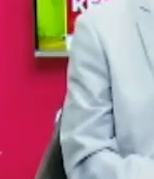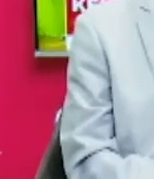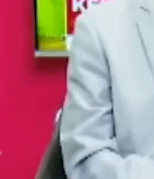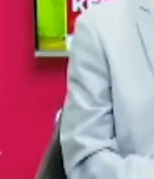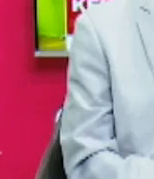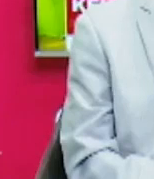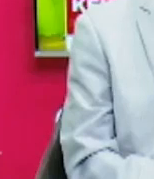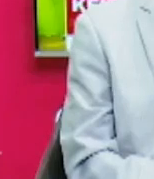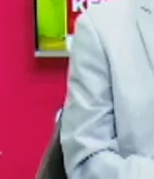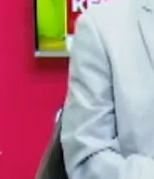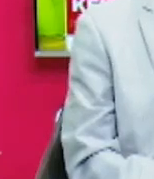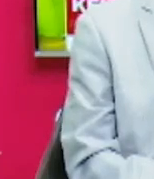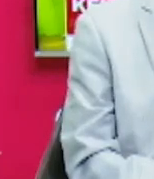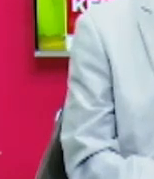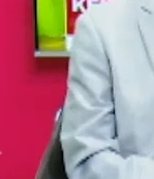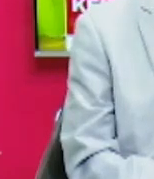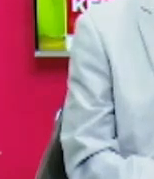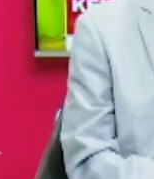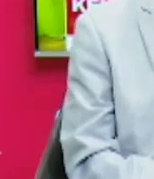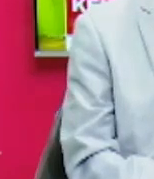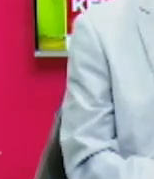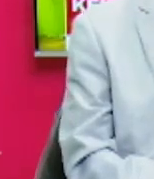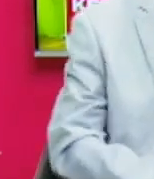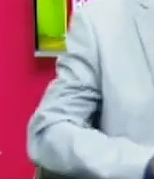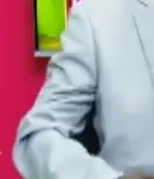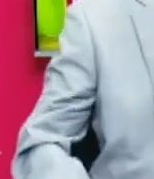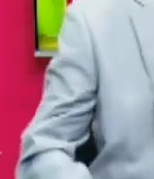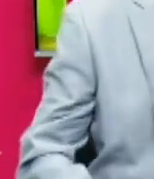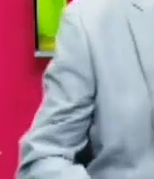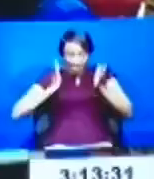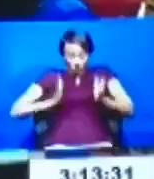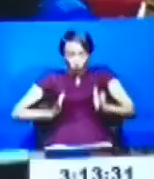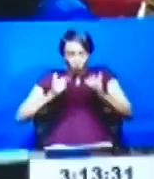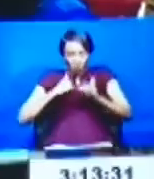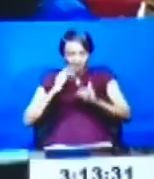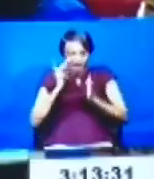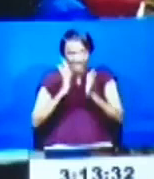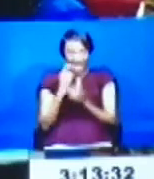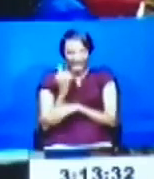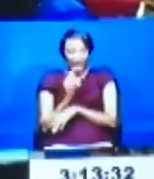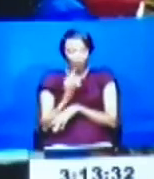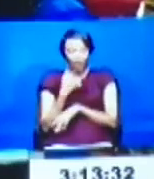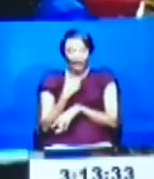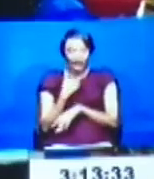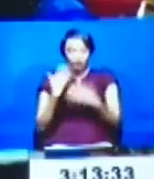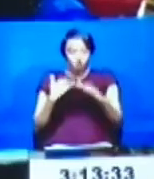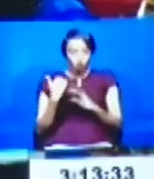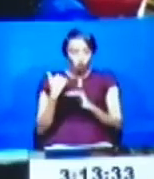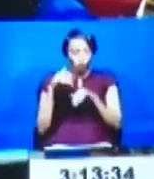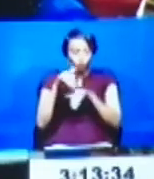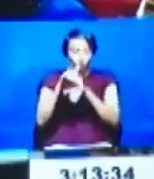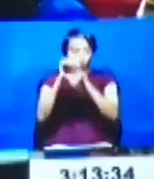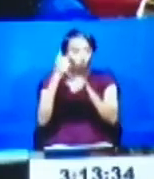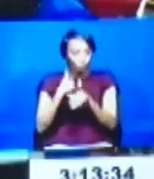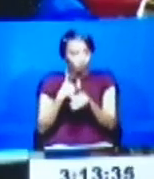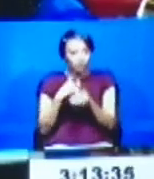mululimene aluzi na luzise politics is about double standards yes tosobola kubera ono gamba nti